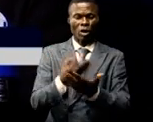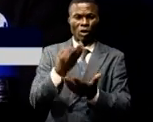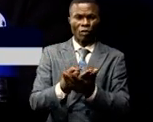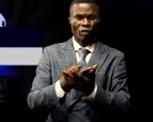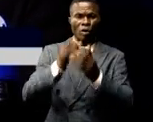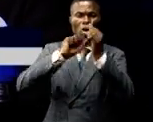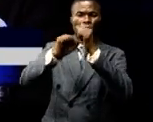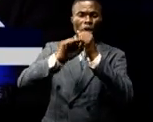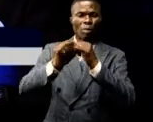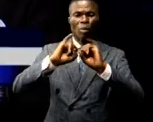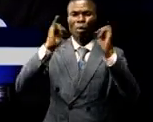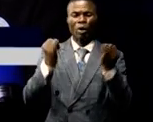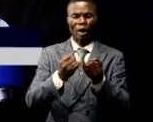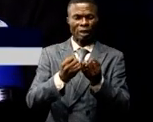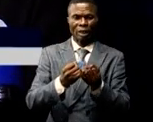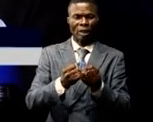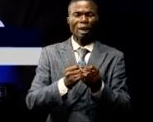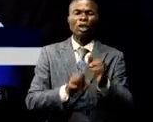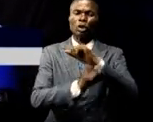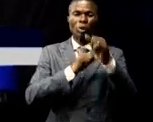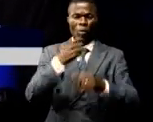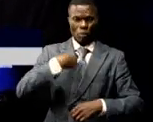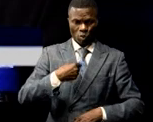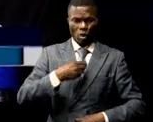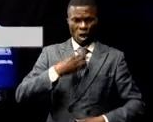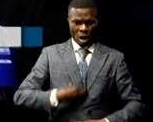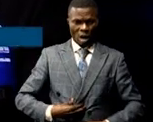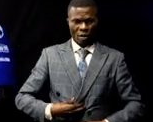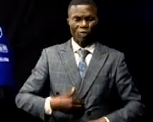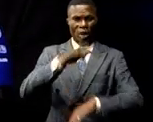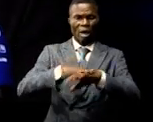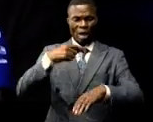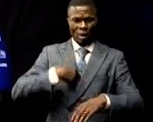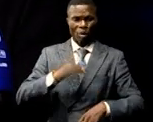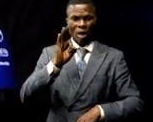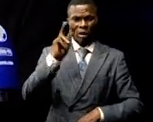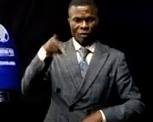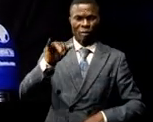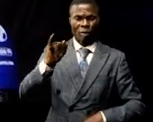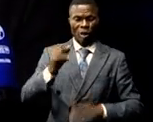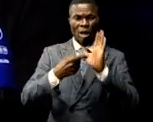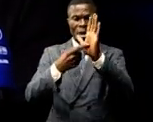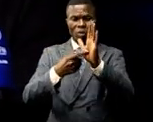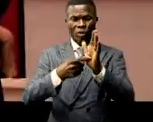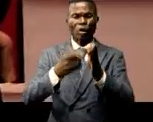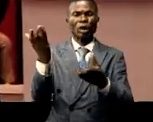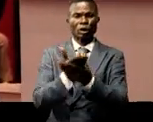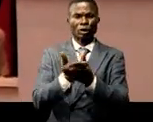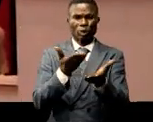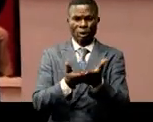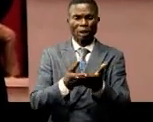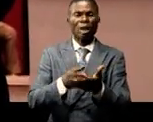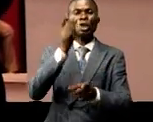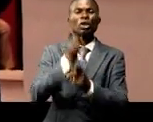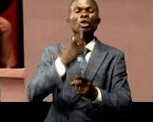aux personnes. Moi, personnellement, en tant qu'avocat, à un moment donné, j'ai été interpellé au niveau du FPI pour proposer des contrats types. Qu'est-ce qui se passe? Dans